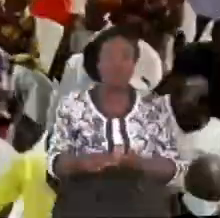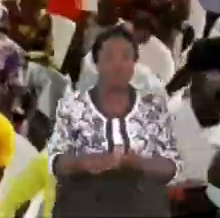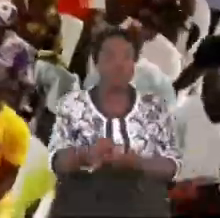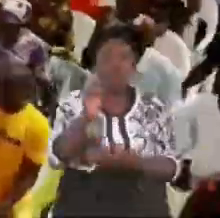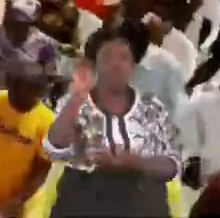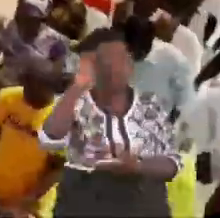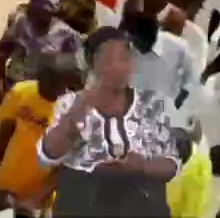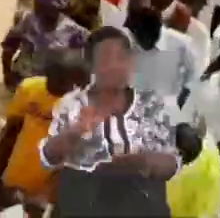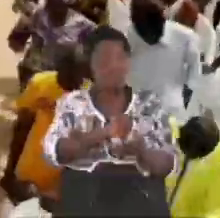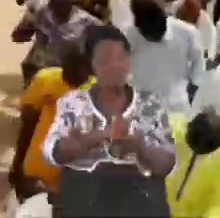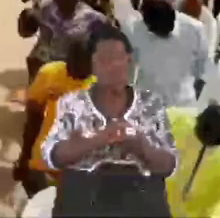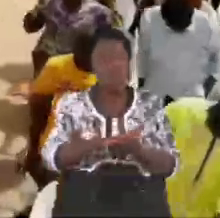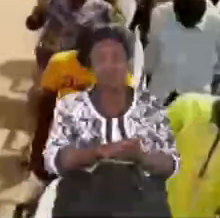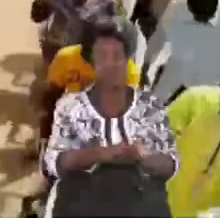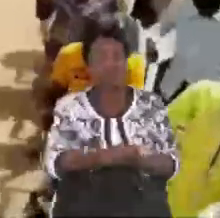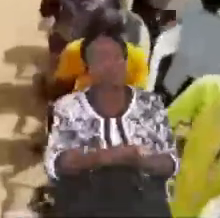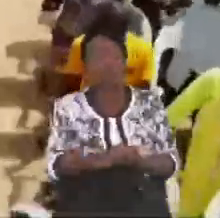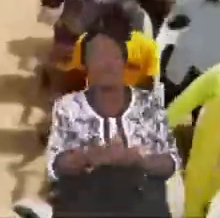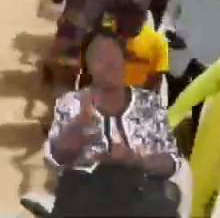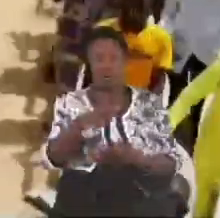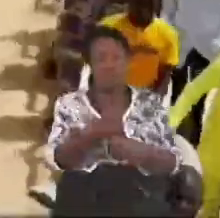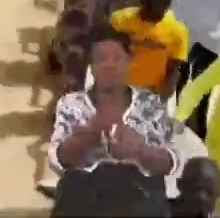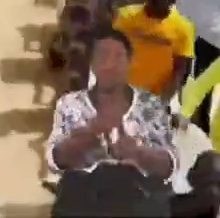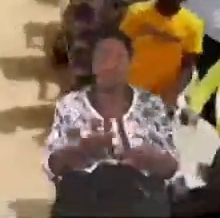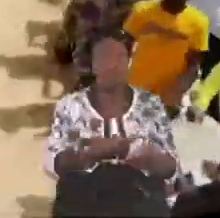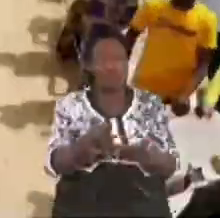il va sanctifier, il va te rendre saint,